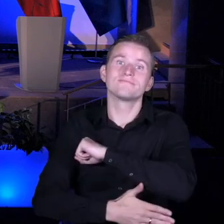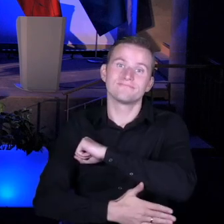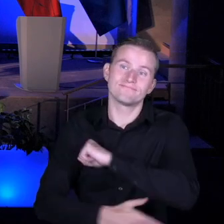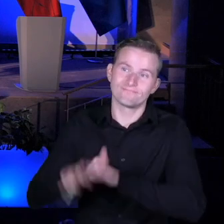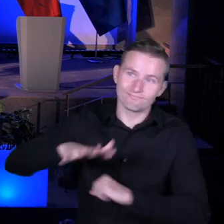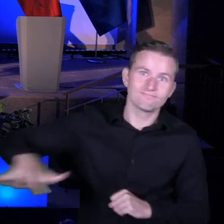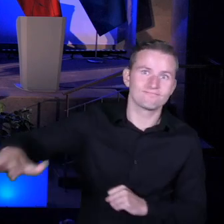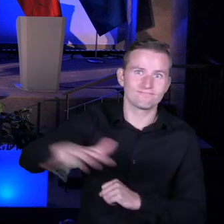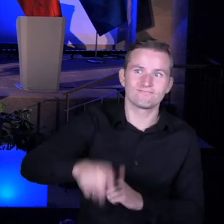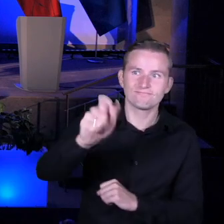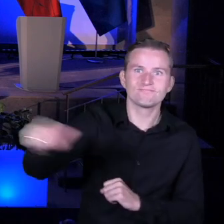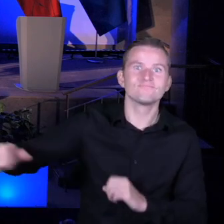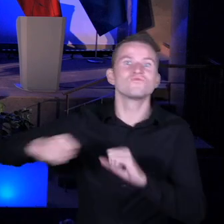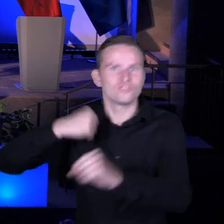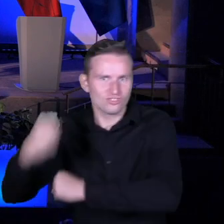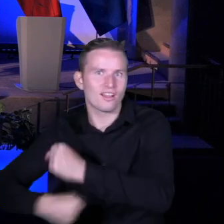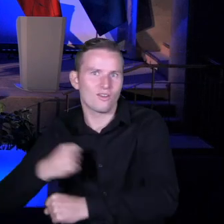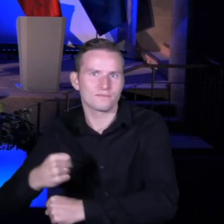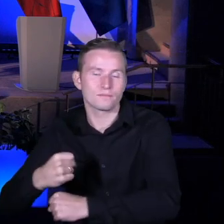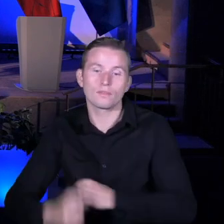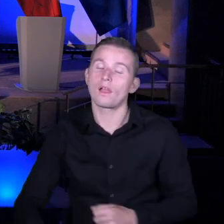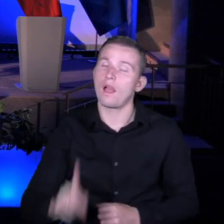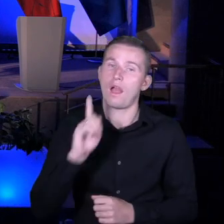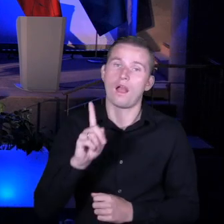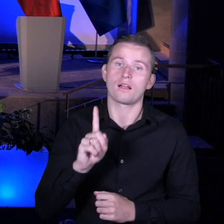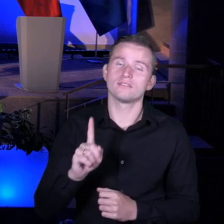obszar wdrożenia na dole. Ale serdeczne